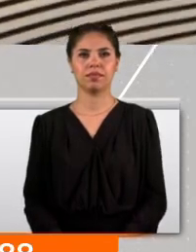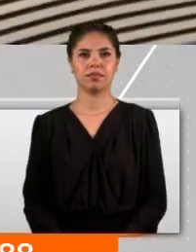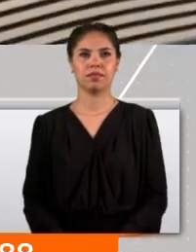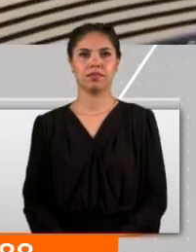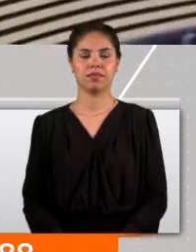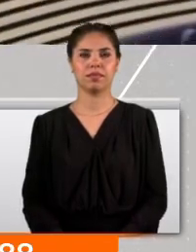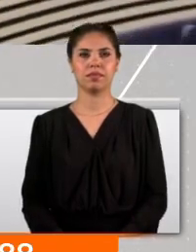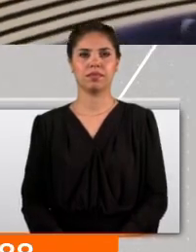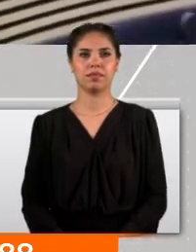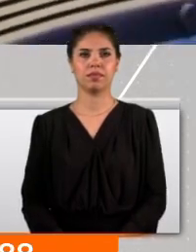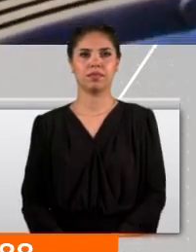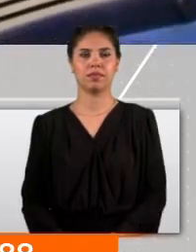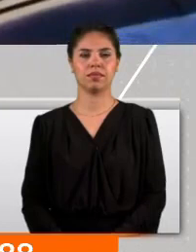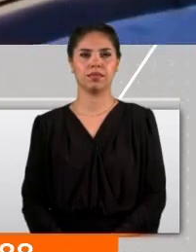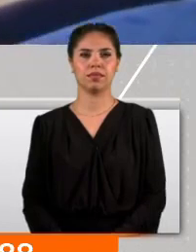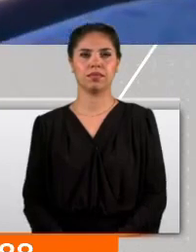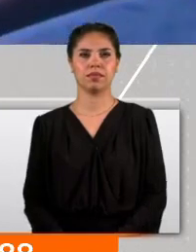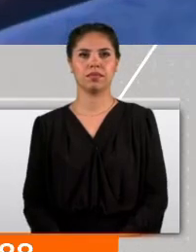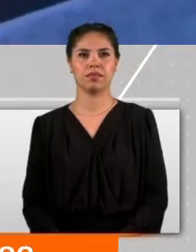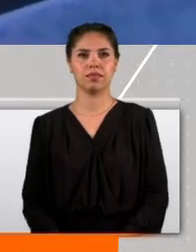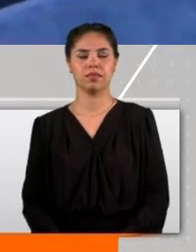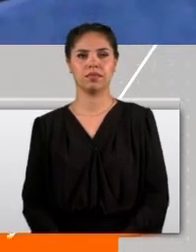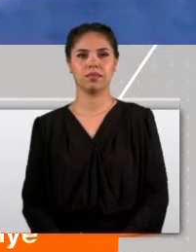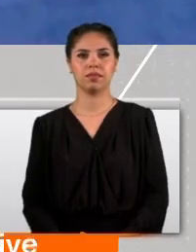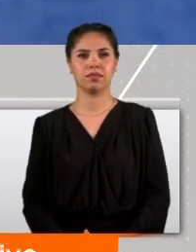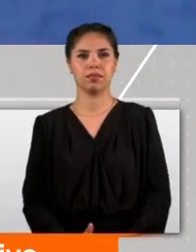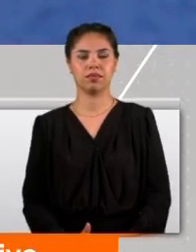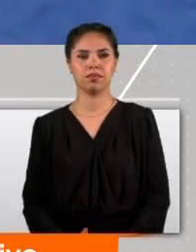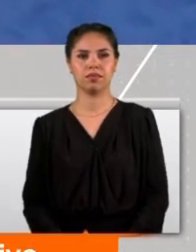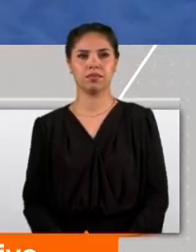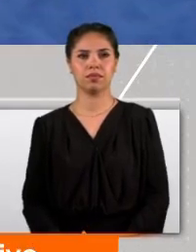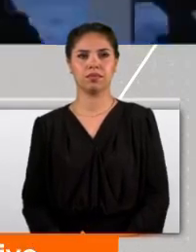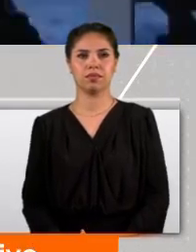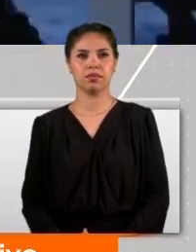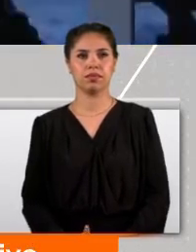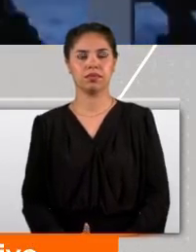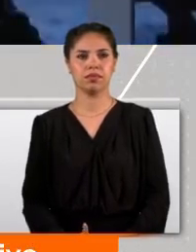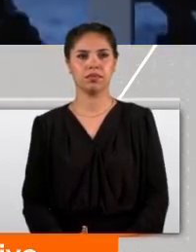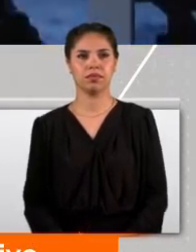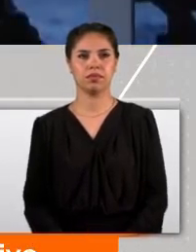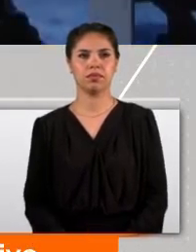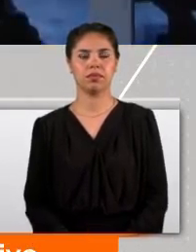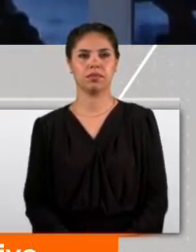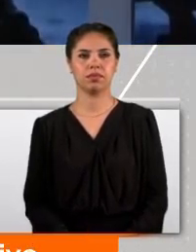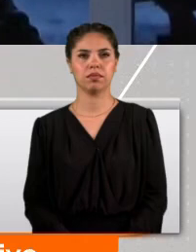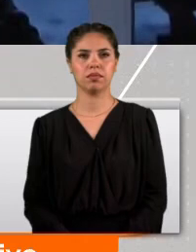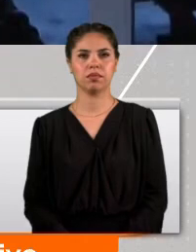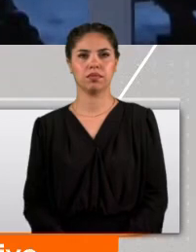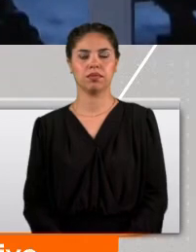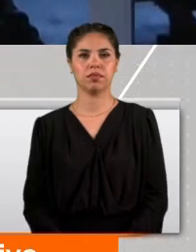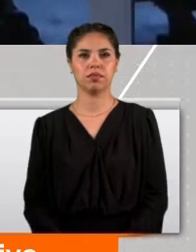terörizmle mücadele, gerek Avrupa Birliği üyelik sürecimiz, gerekse ülkemize yönelik